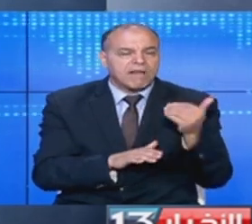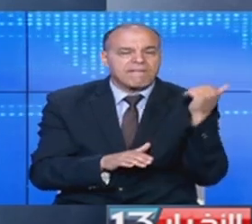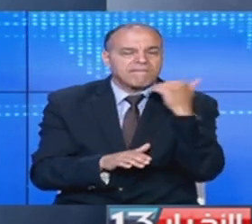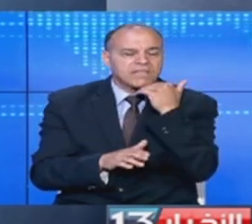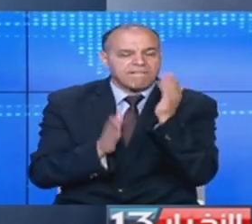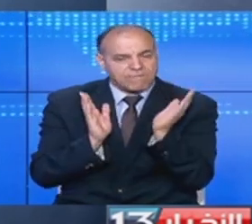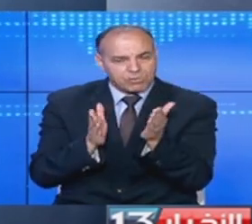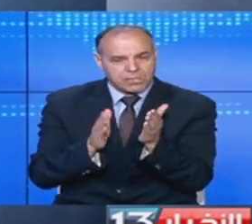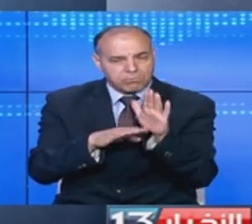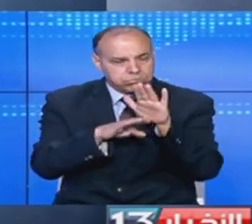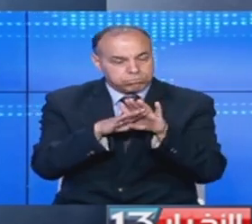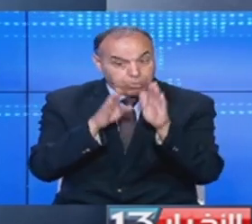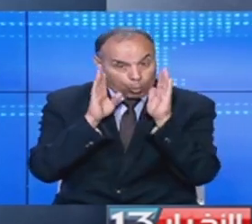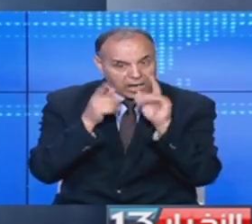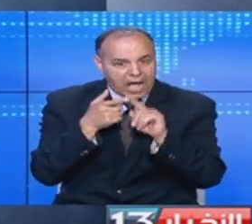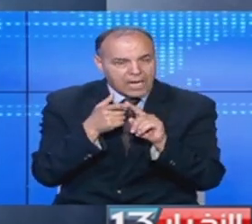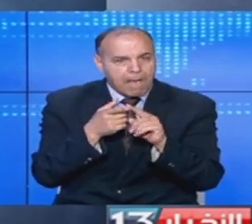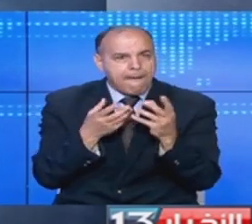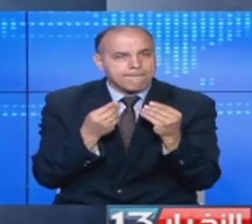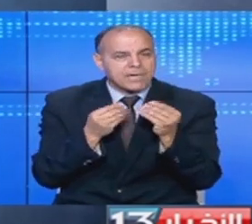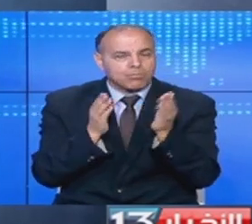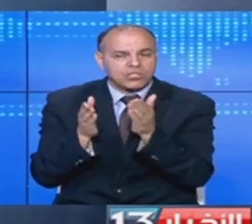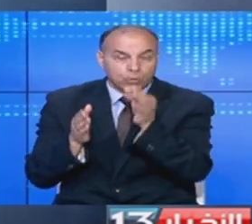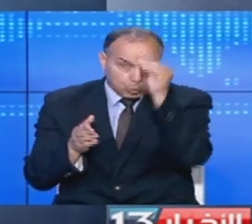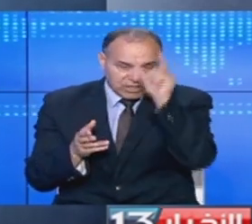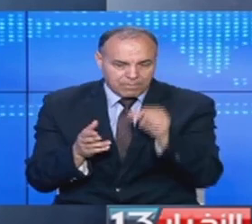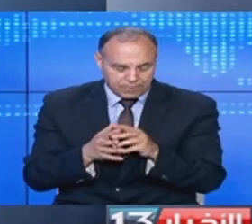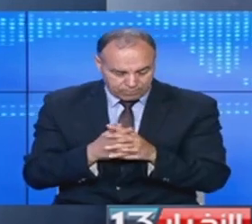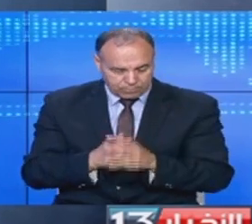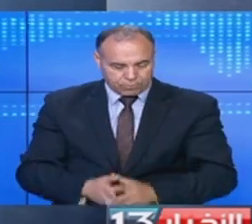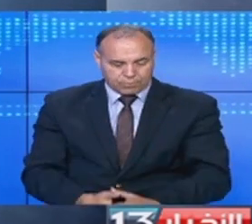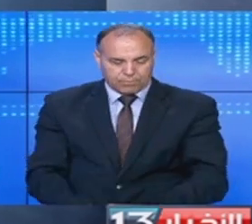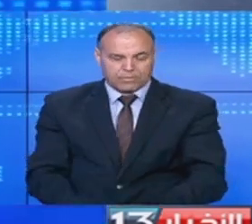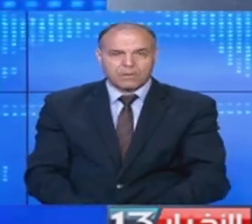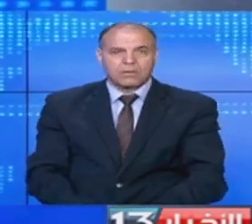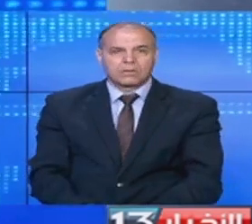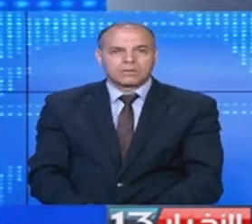الاستعجال والعناية المركزة بعدد من مستشفيات البلاد.